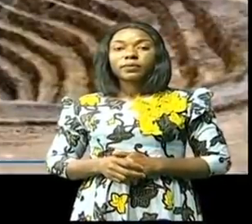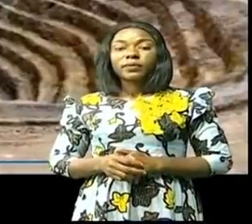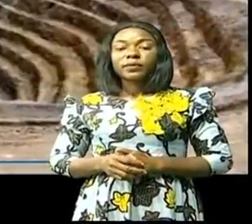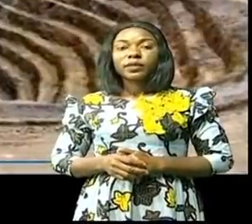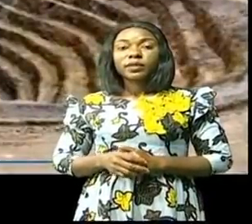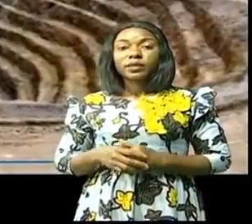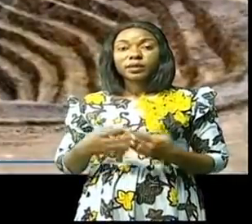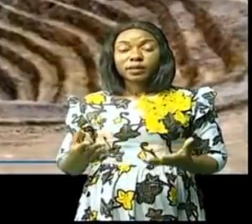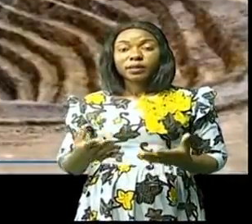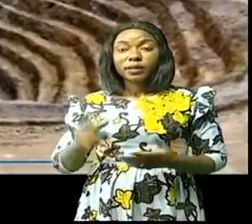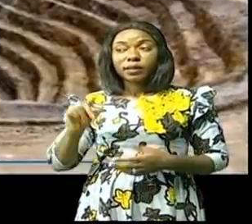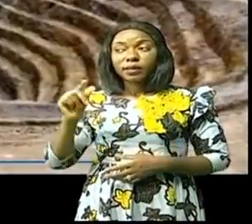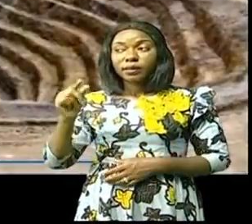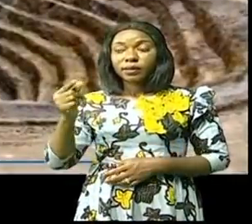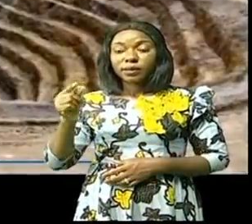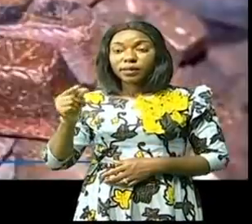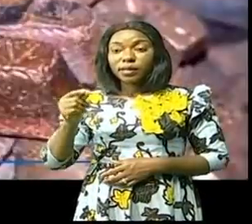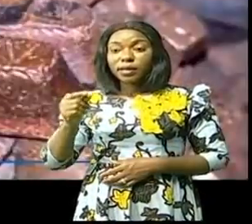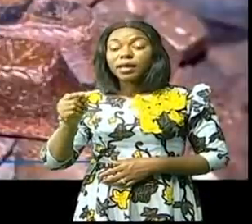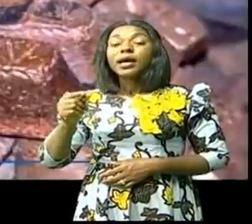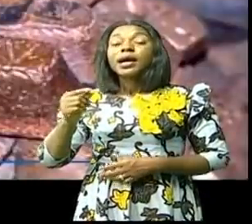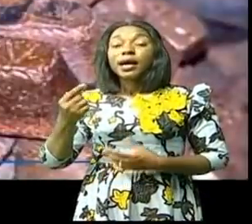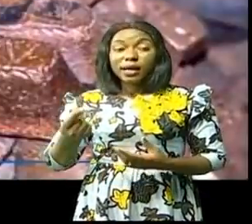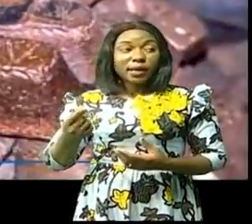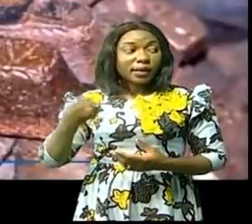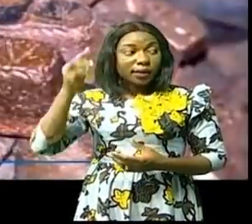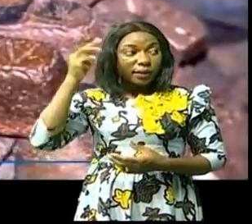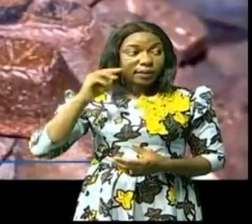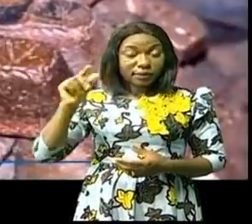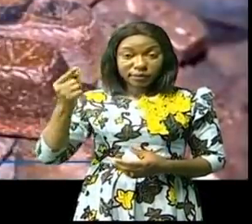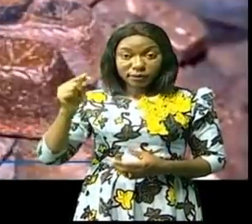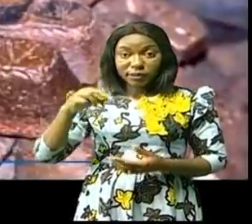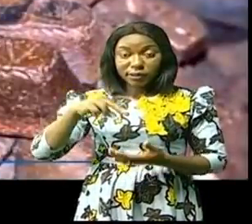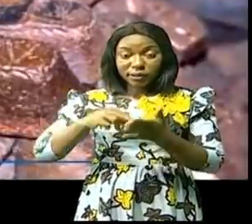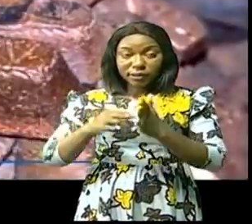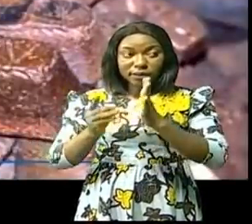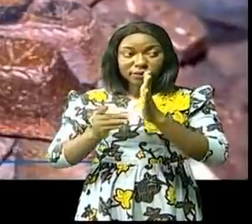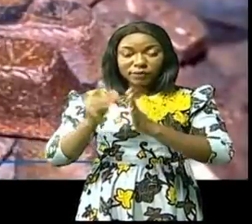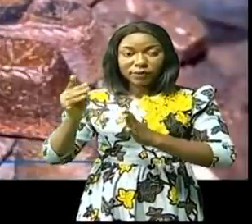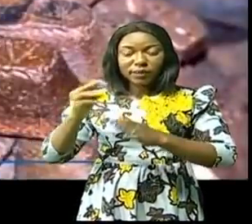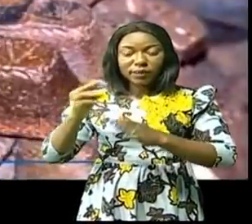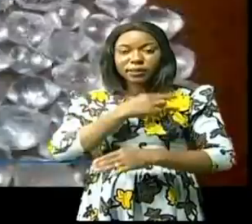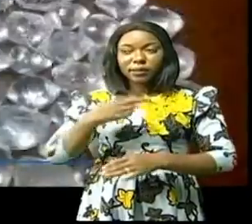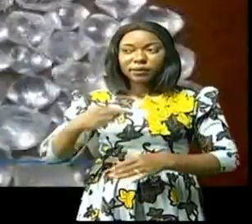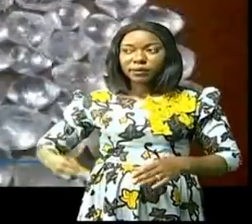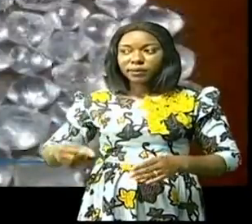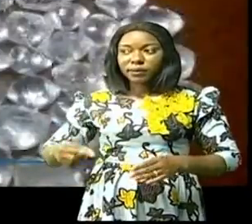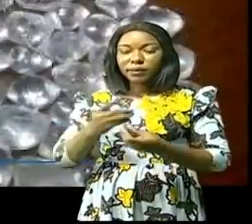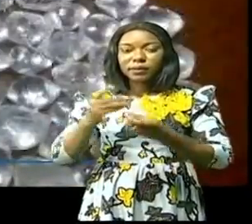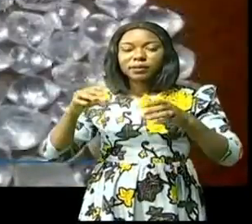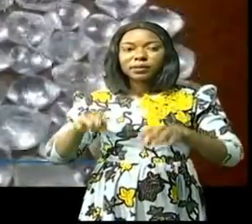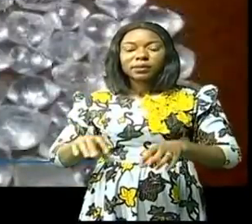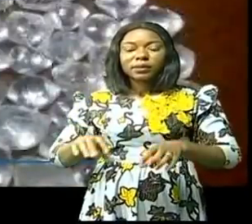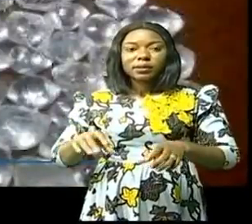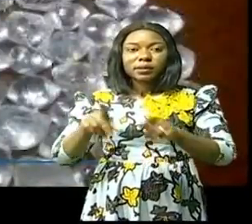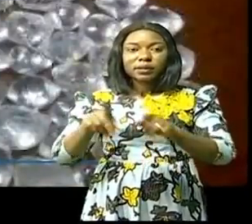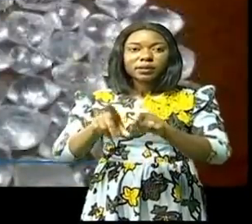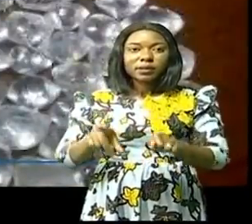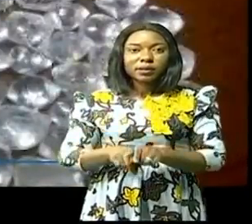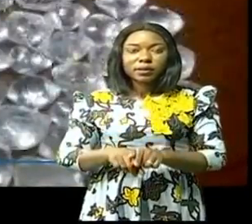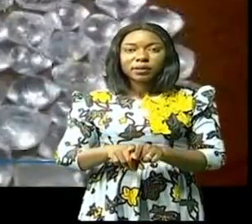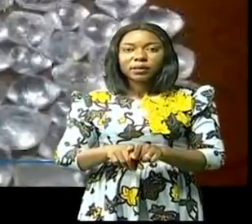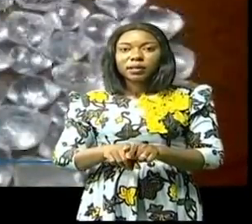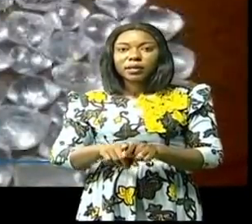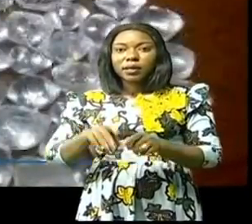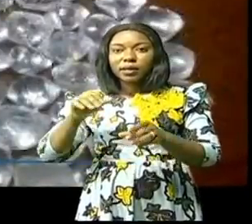secteur minier est le moteur par excellence de la croissance et du développement de la République démocratique du Congo. Il est aussi le socle